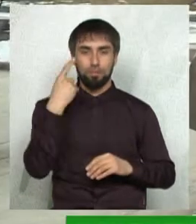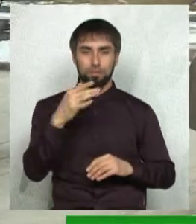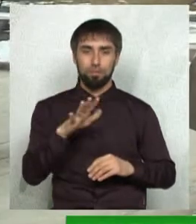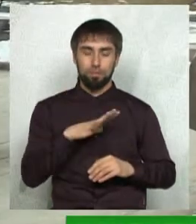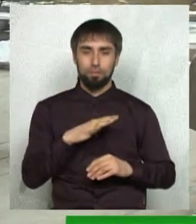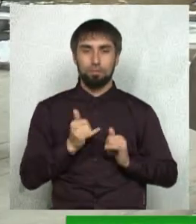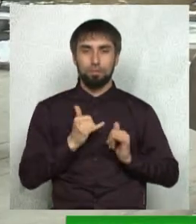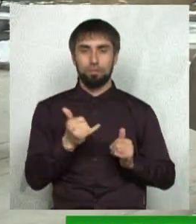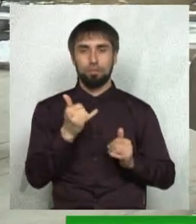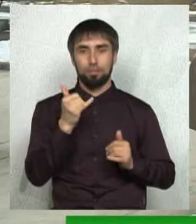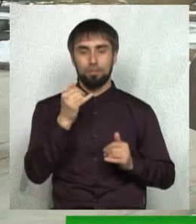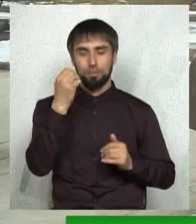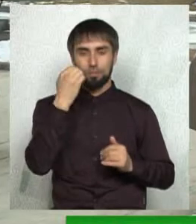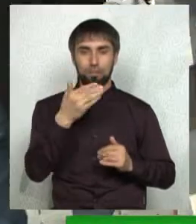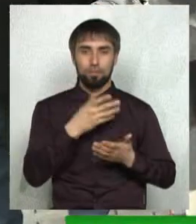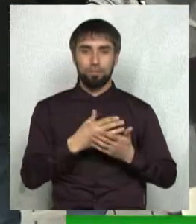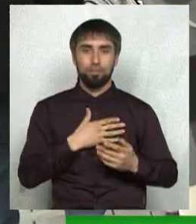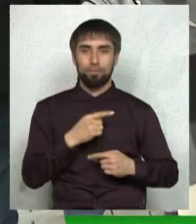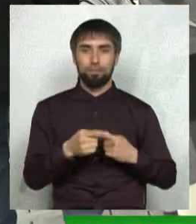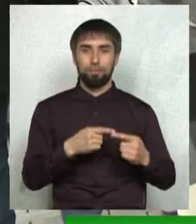всего почтить память наших предков.